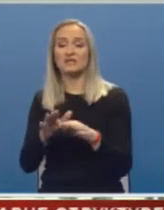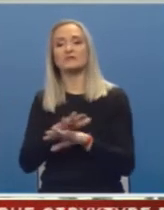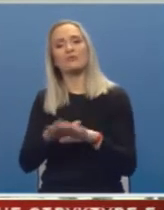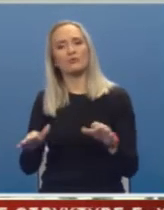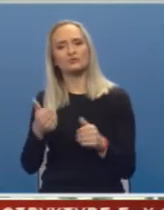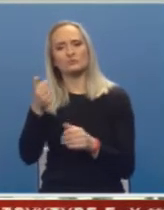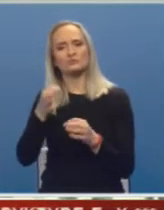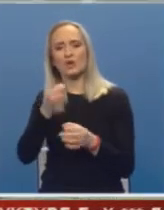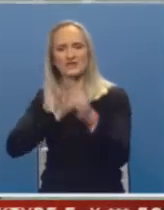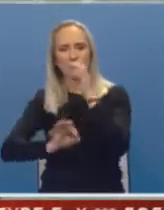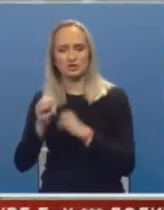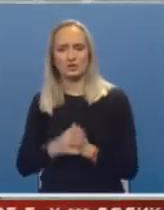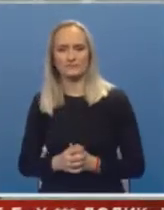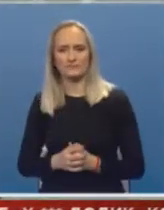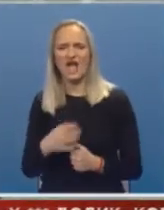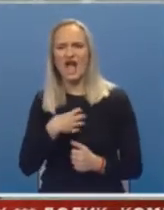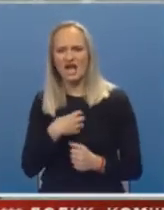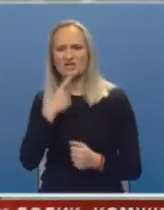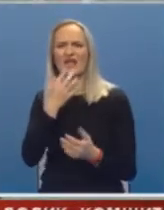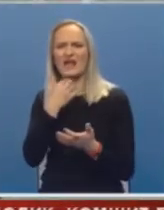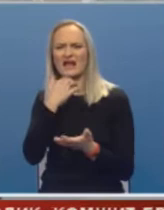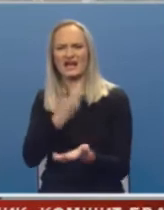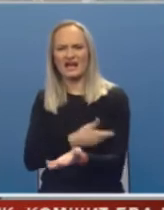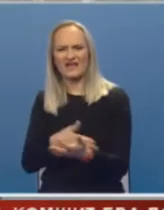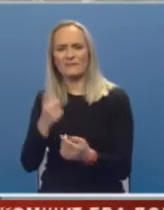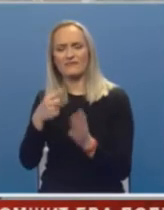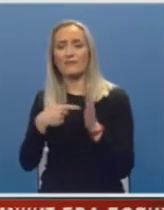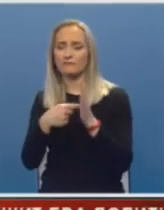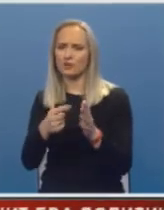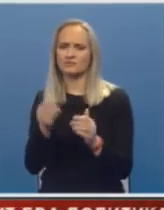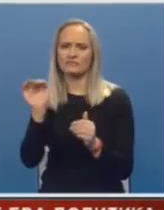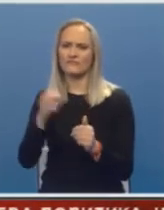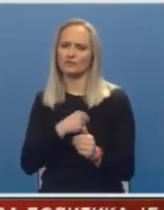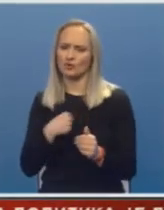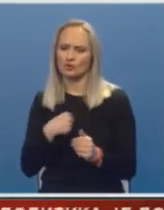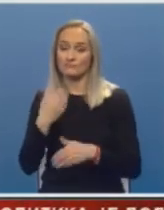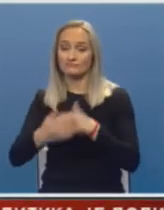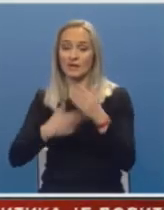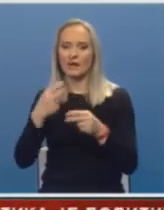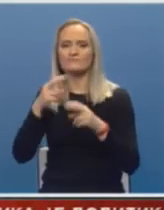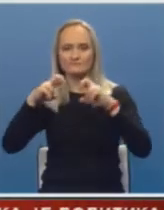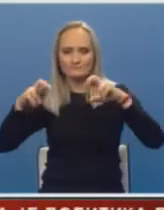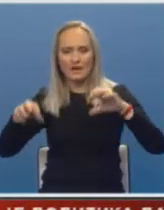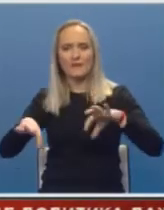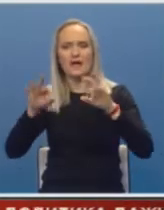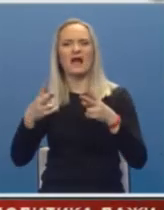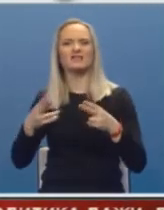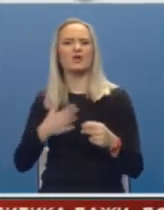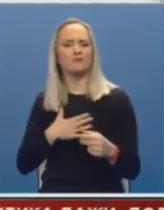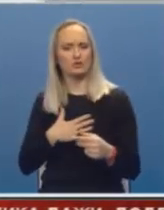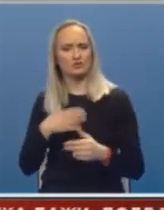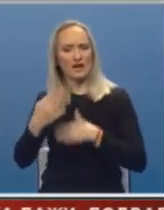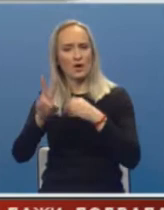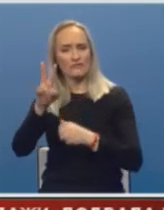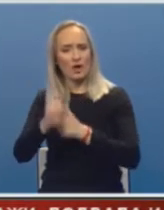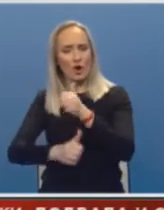izlječenje. Iskašljavanje krvi za stanku dževa bio je prvi znak da se javi ljekaru. Pretragama je utvrđeno da ima karcinom pluća. Nakon